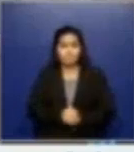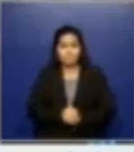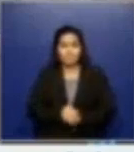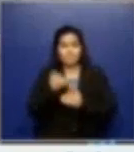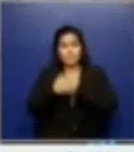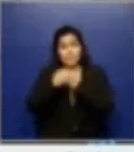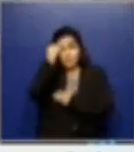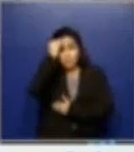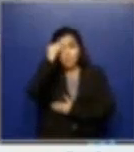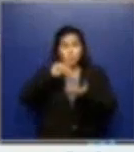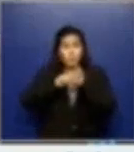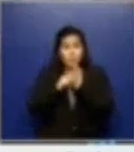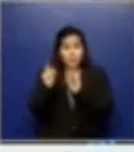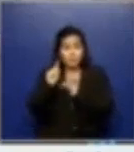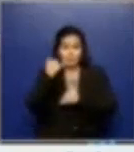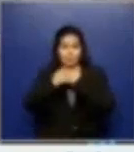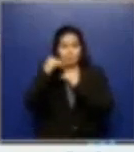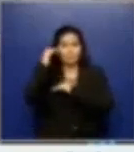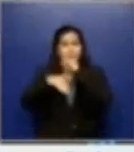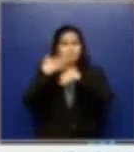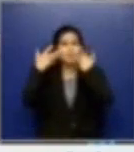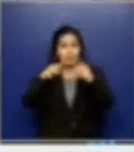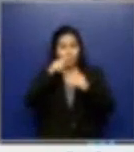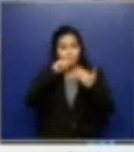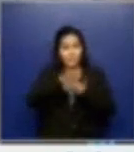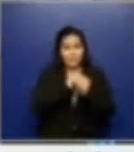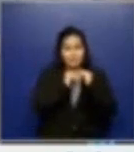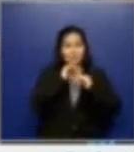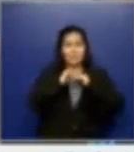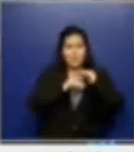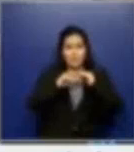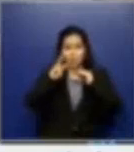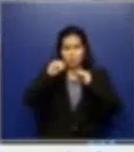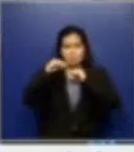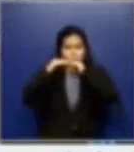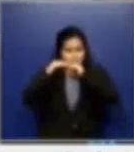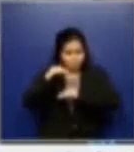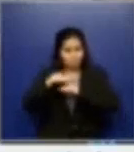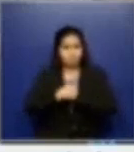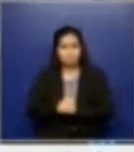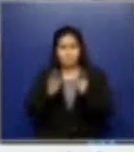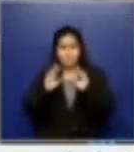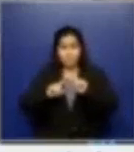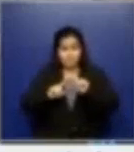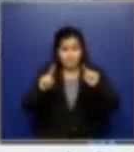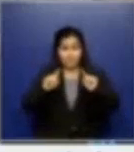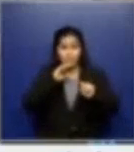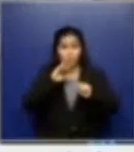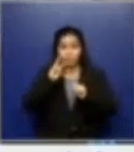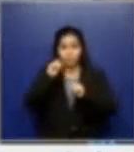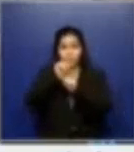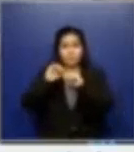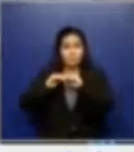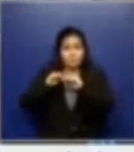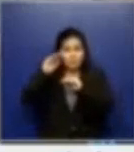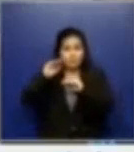ญี่ปุ่นนี่เขาเป็นประเทศที่พัฒนาแล้วเราประเทศกำลังพัฒนามันอยู่ที่60ถ้าเกินนี่ไปปั๊บเขาเริ่มไม่เชื่อมั่นเราเข